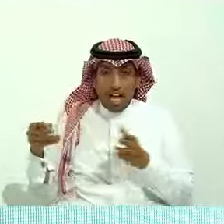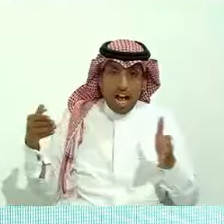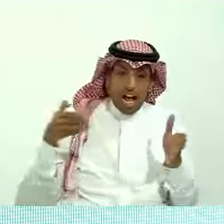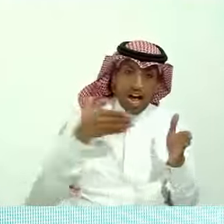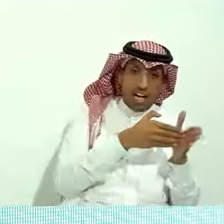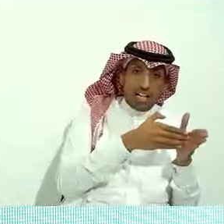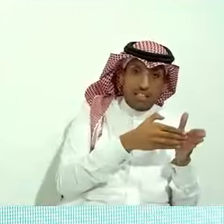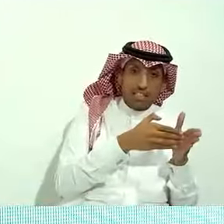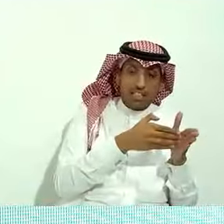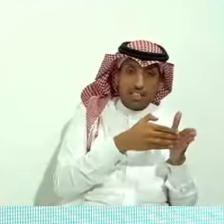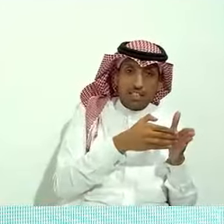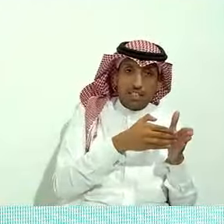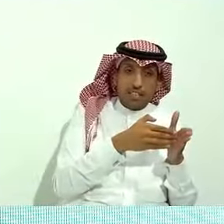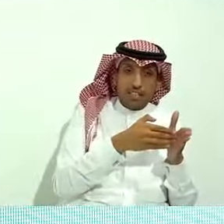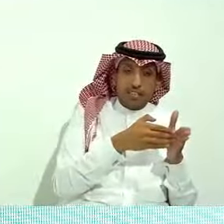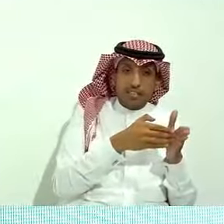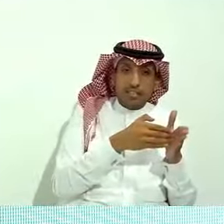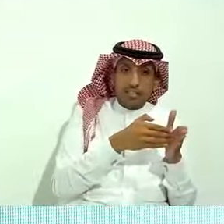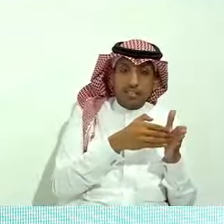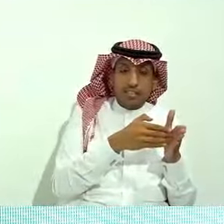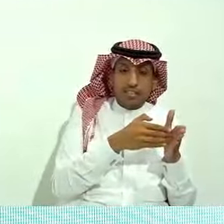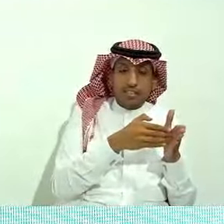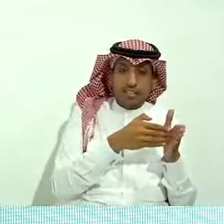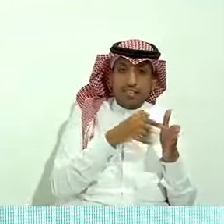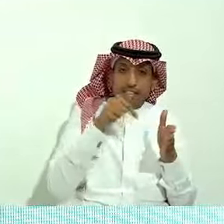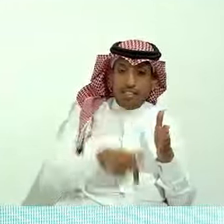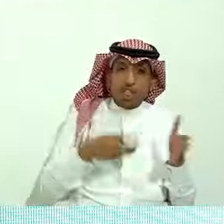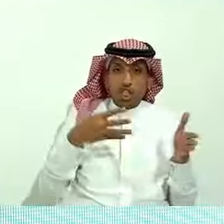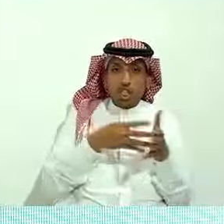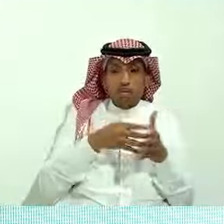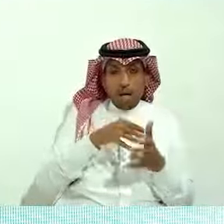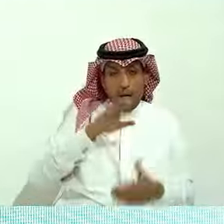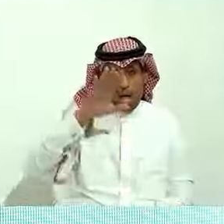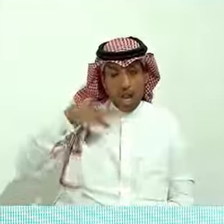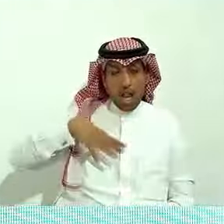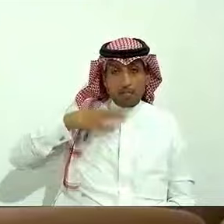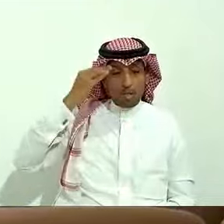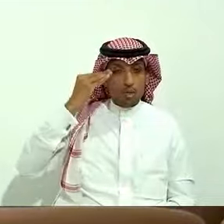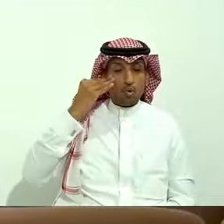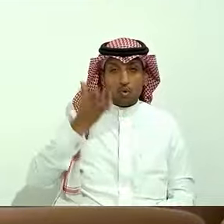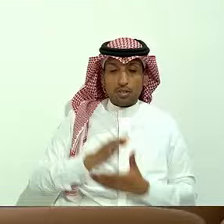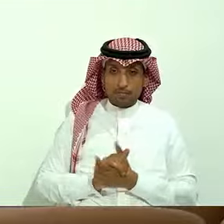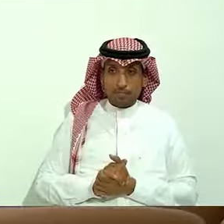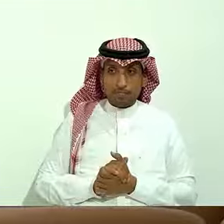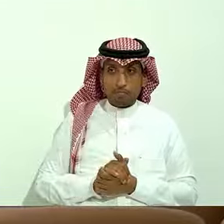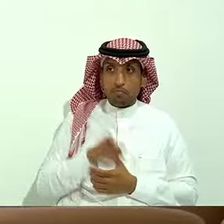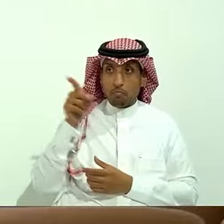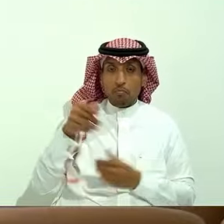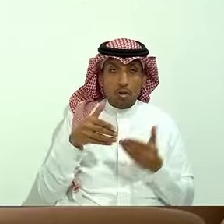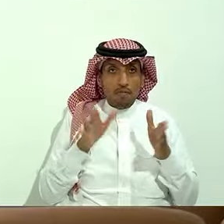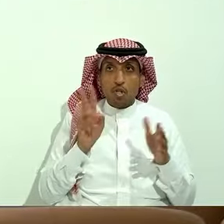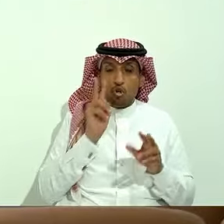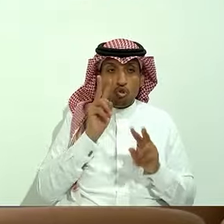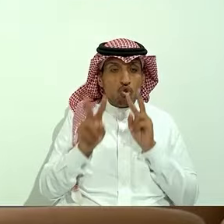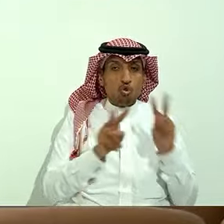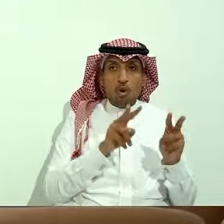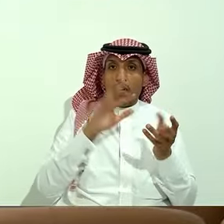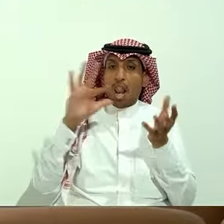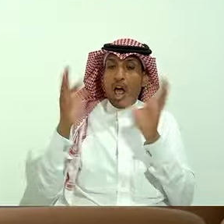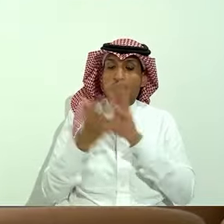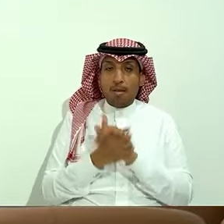وصل إلى جامعة الأميرة نورة. فعلا، بس شفتي صار عندك انفتاح على العالم وعلى